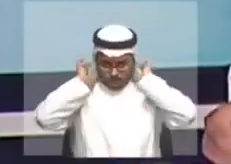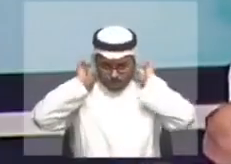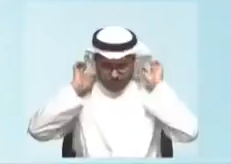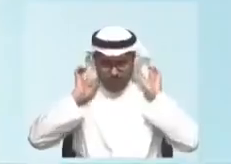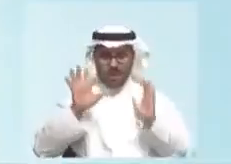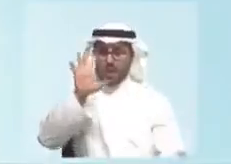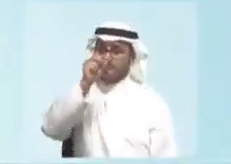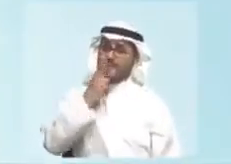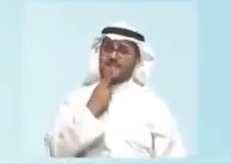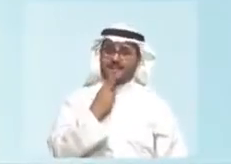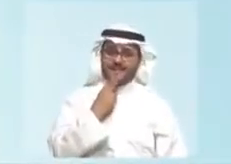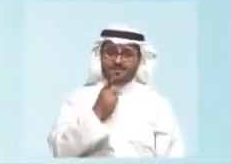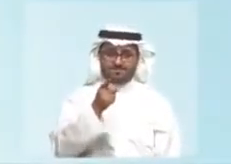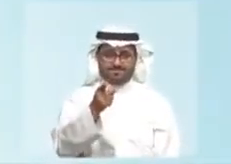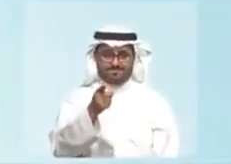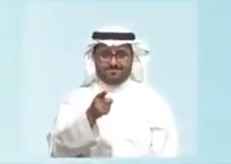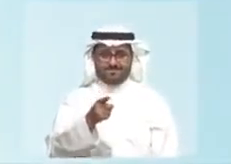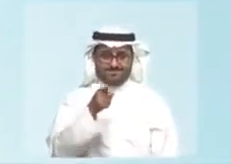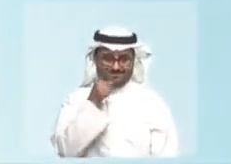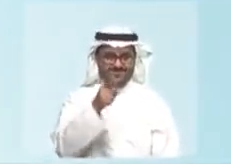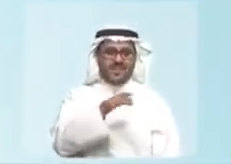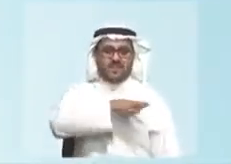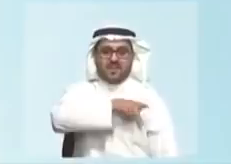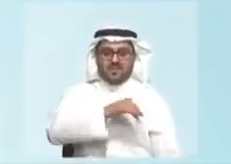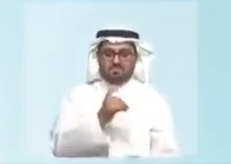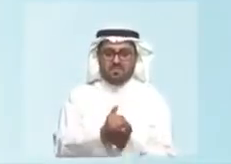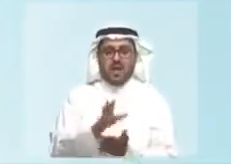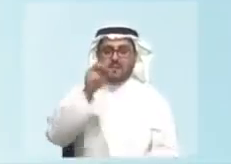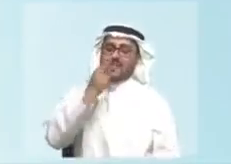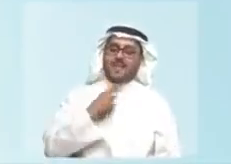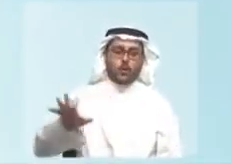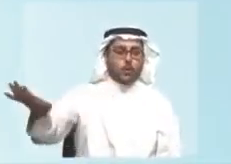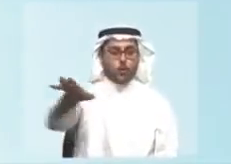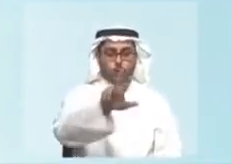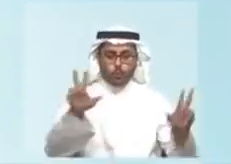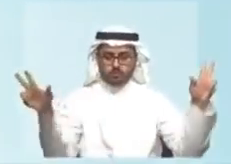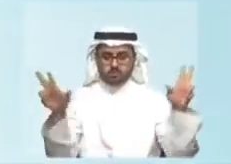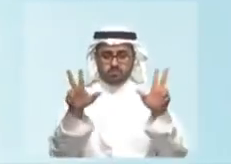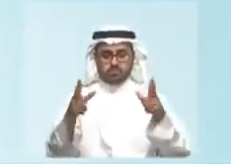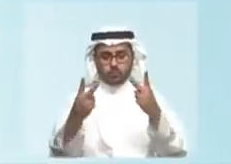مساء الخير لك وللمستمعين المشاهدين.